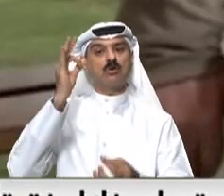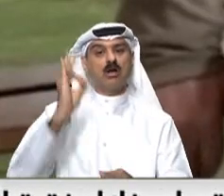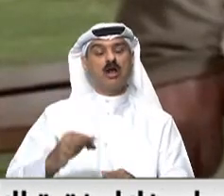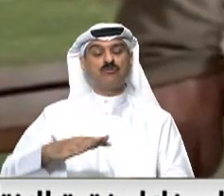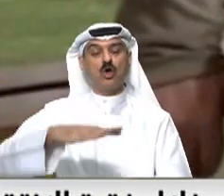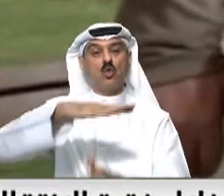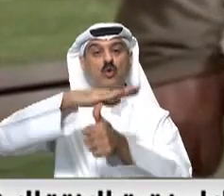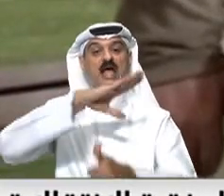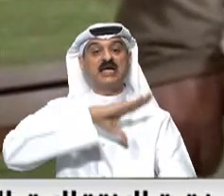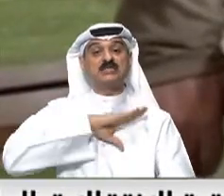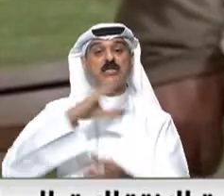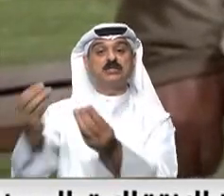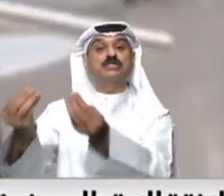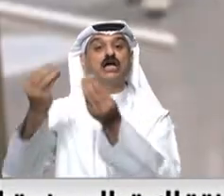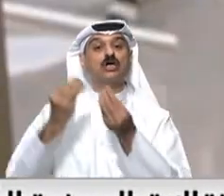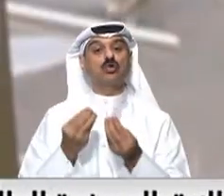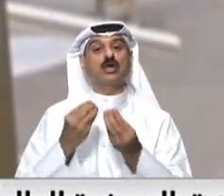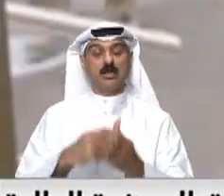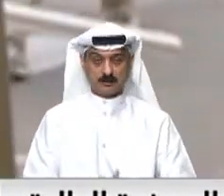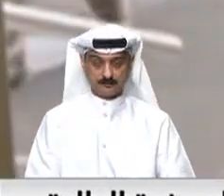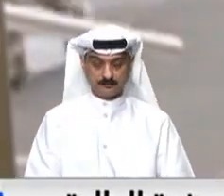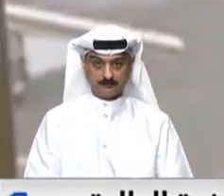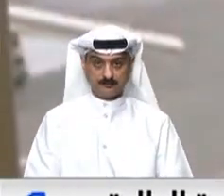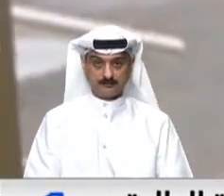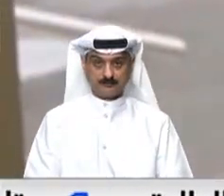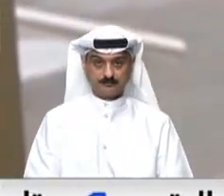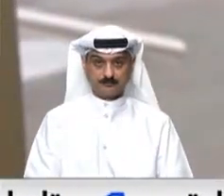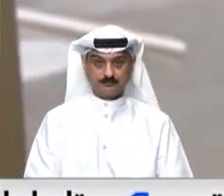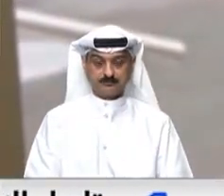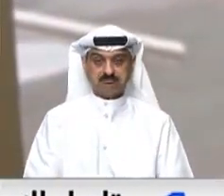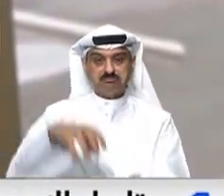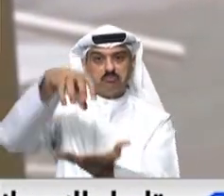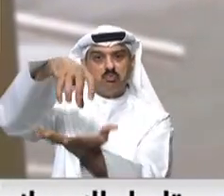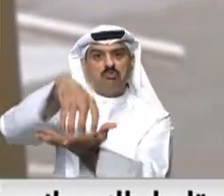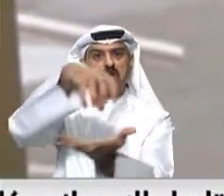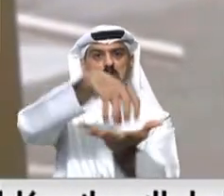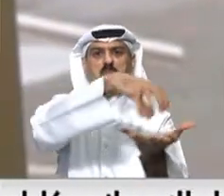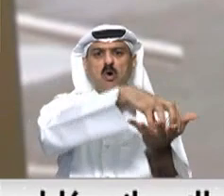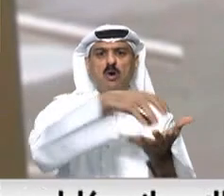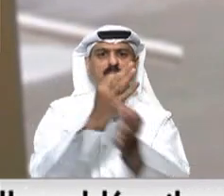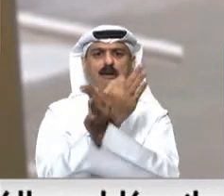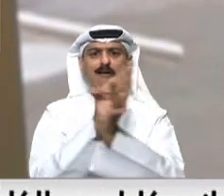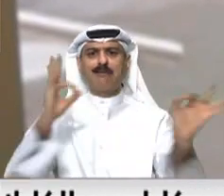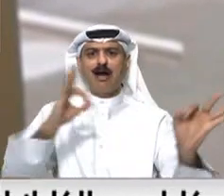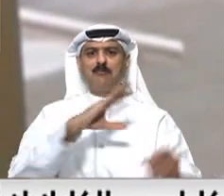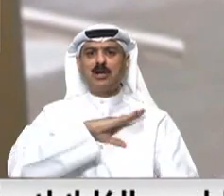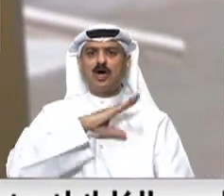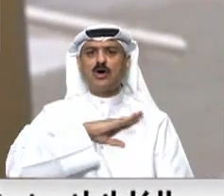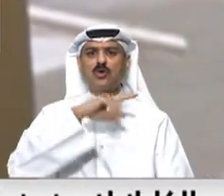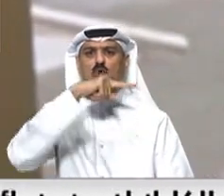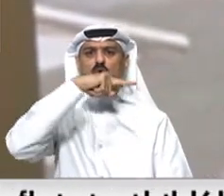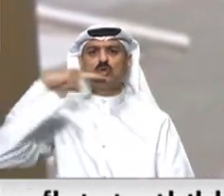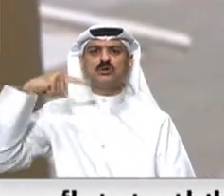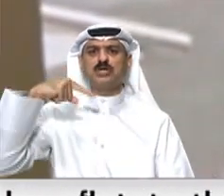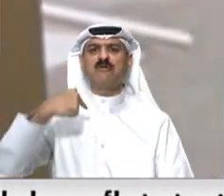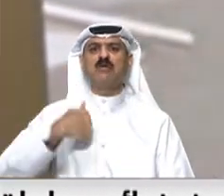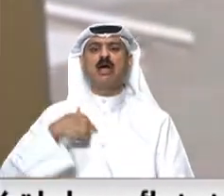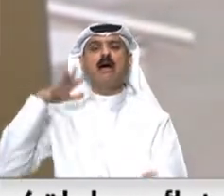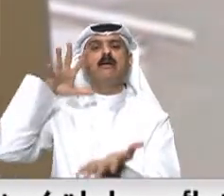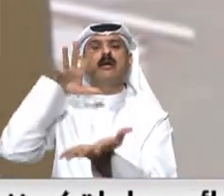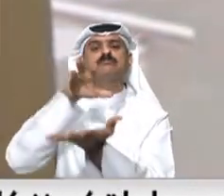الأركان فاليري غراسيموف. كل المواقع والمنشآت العسكرية في روستوف أصبحت